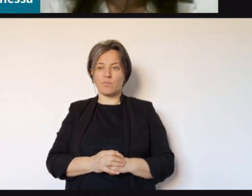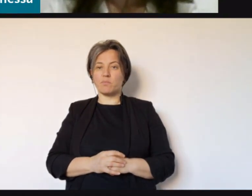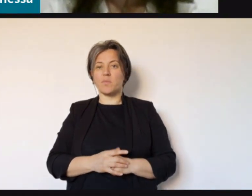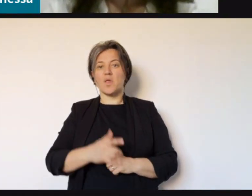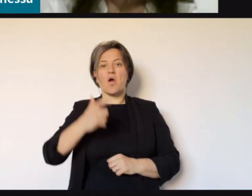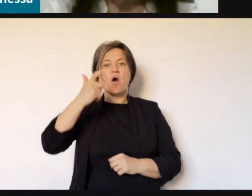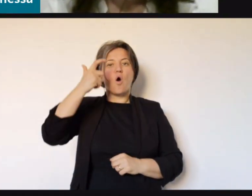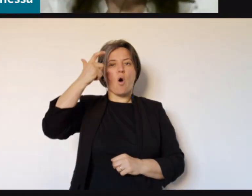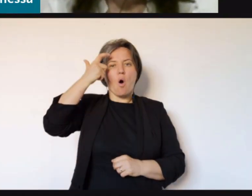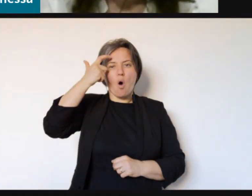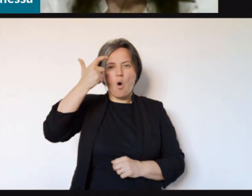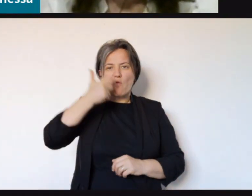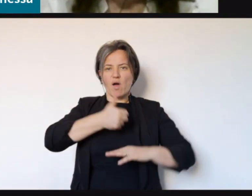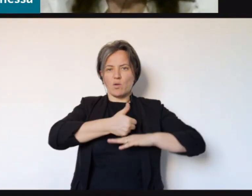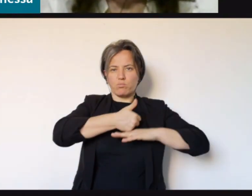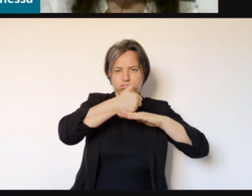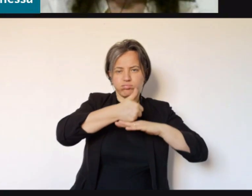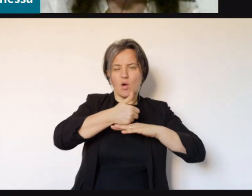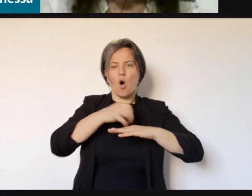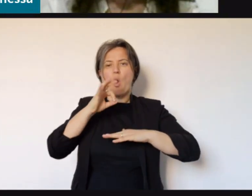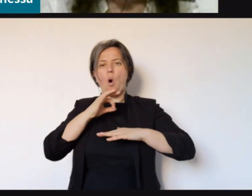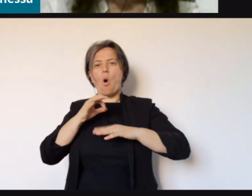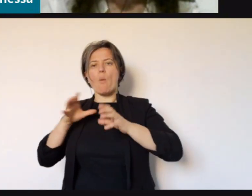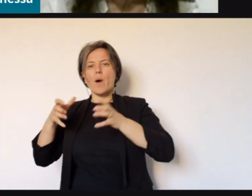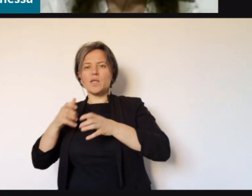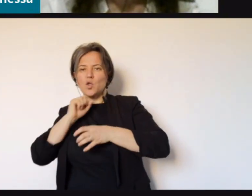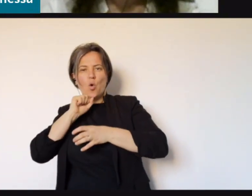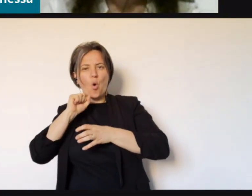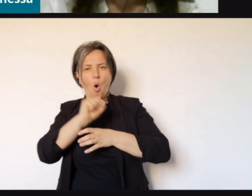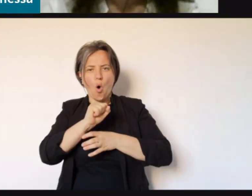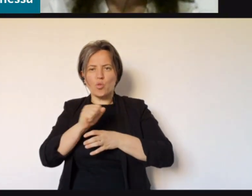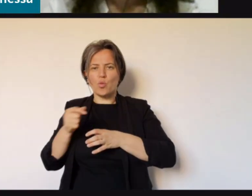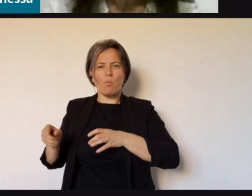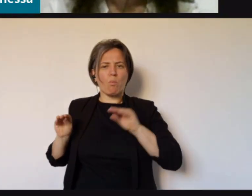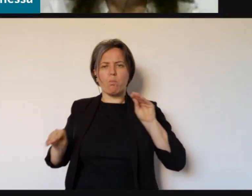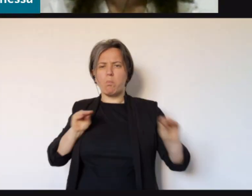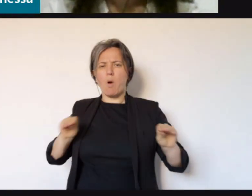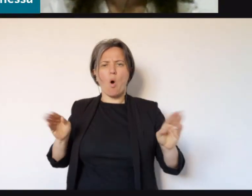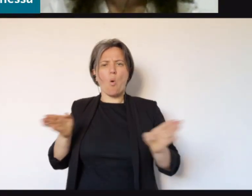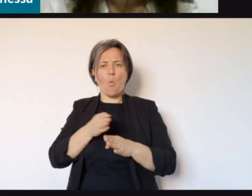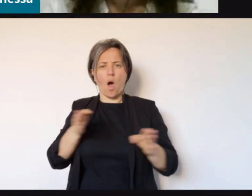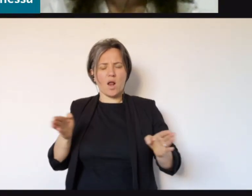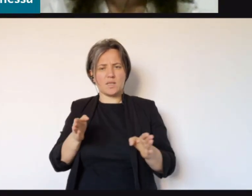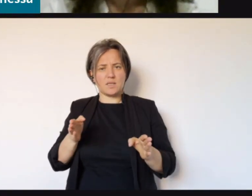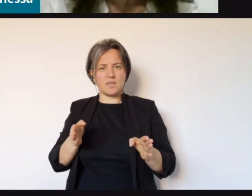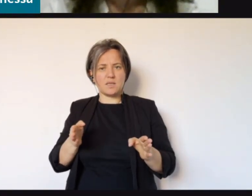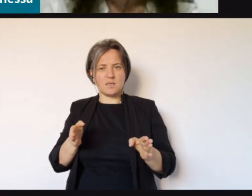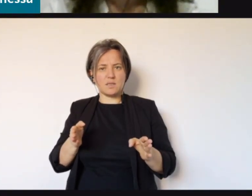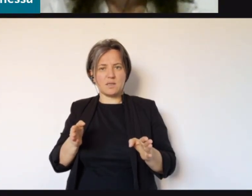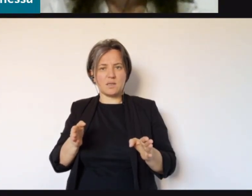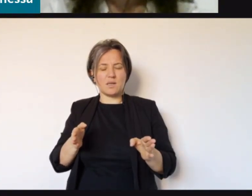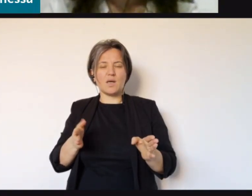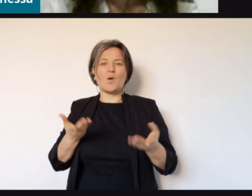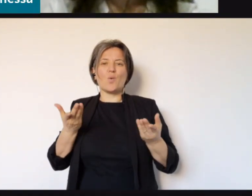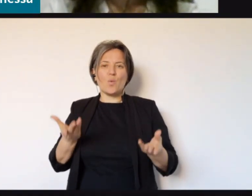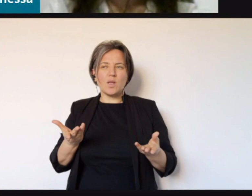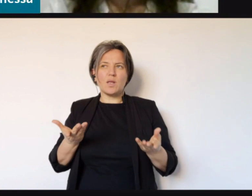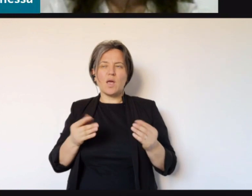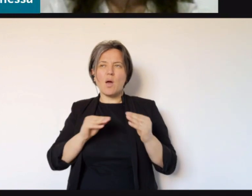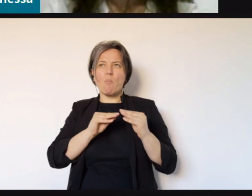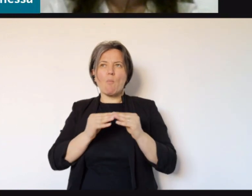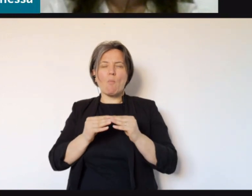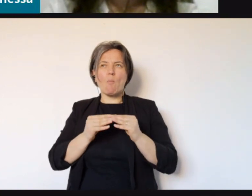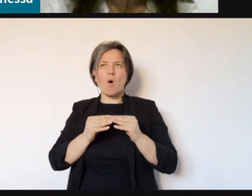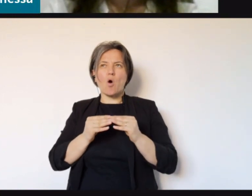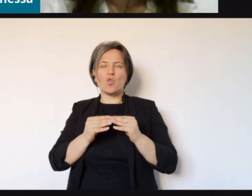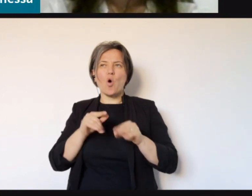se uno sta al governo che sta all'opposizione ovunque, ma in un certo senso c'è un modo diverso di vivere